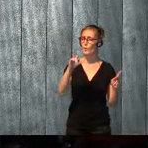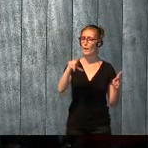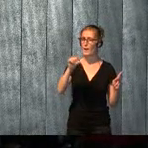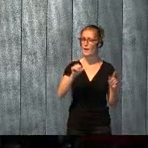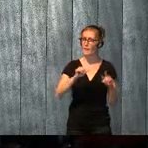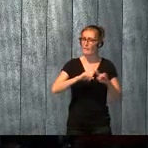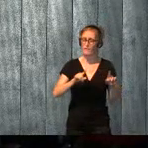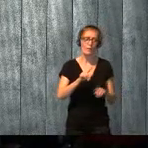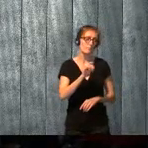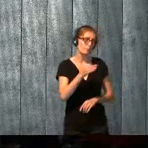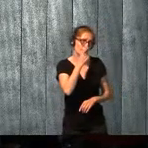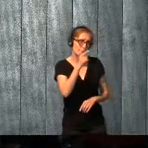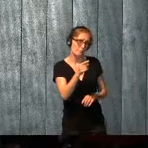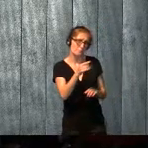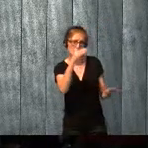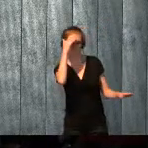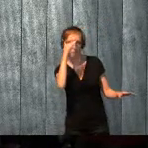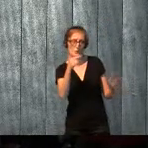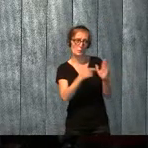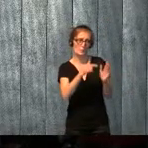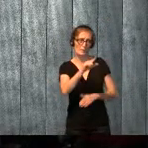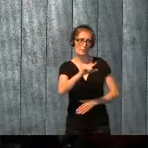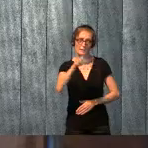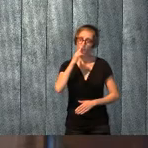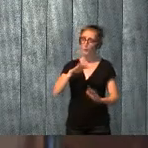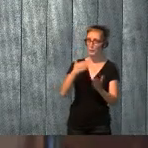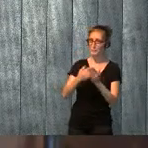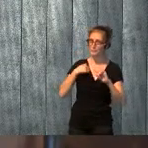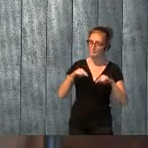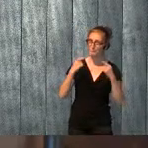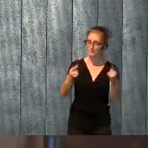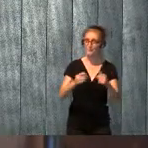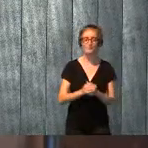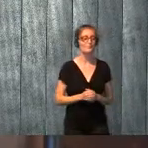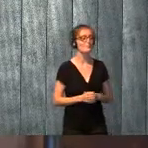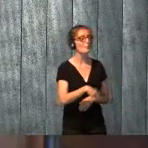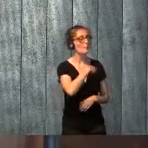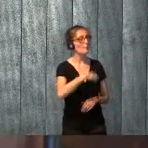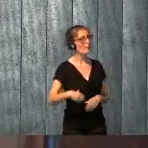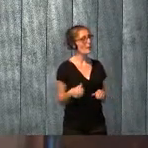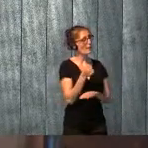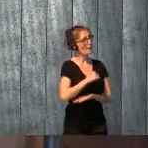2025, oui. Ouais. Après ça, nous verrons. Très bien. Rendez-vous est pris, moi j'y serai. Monsieur